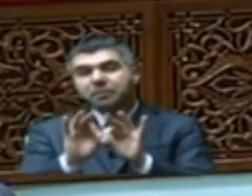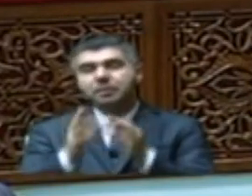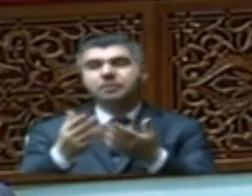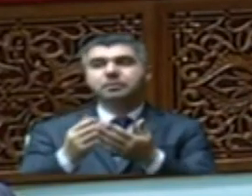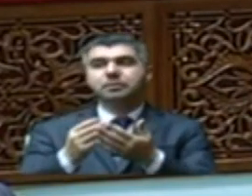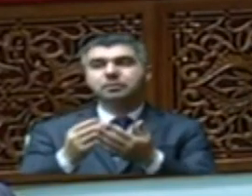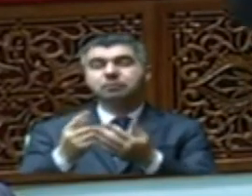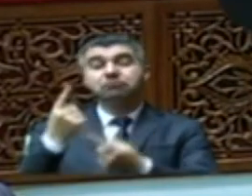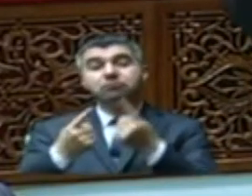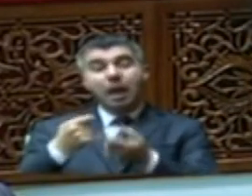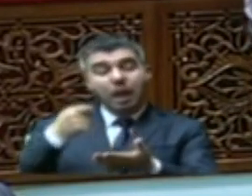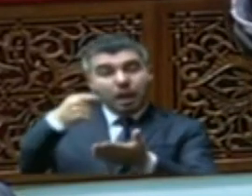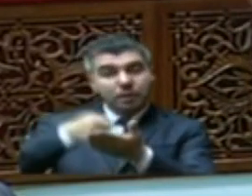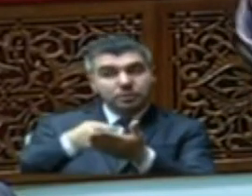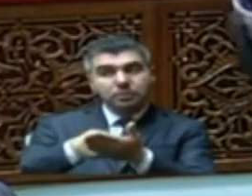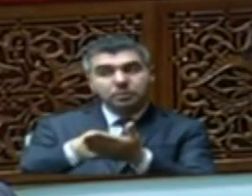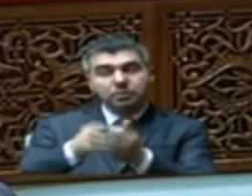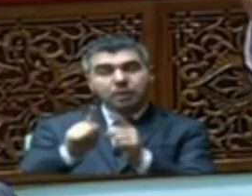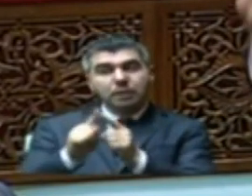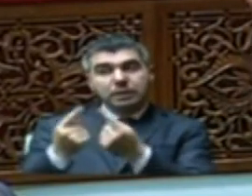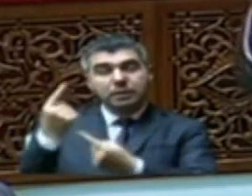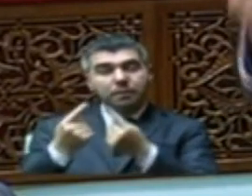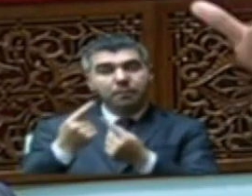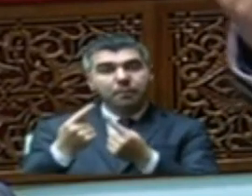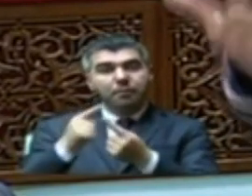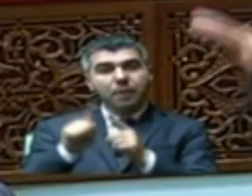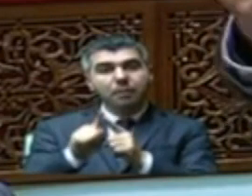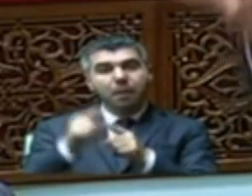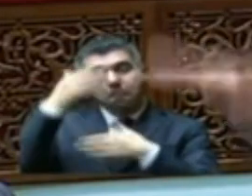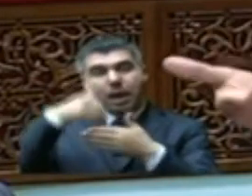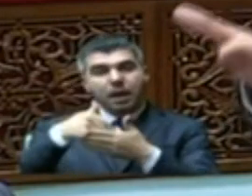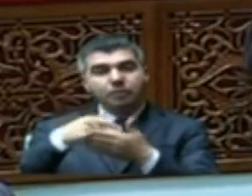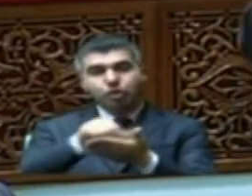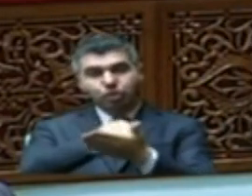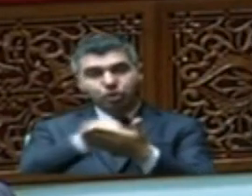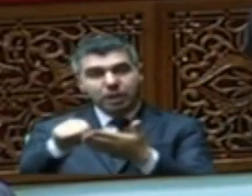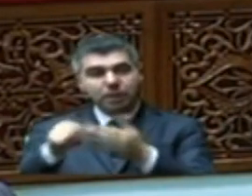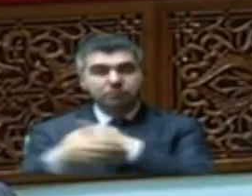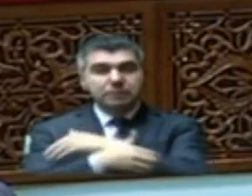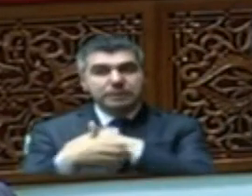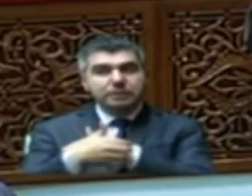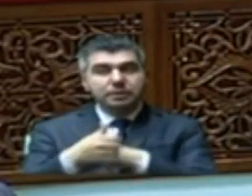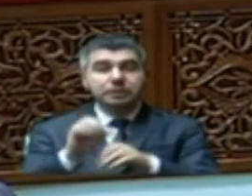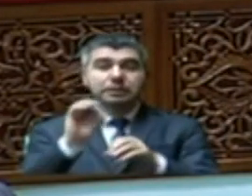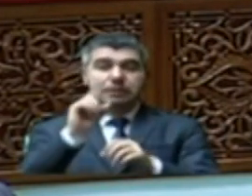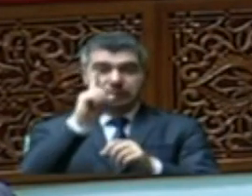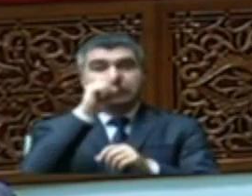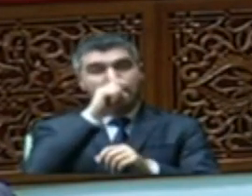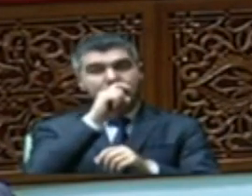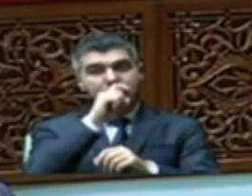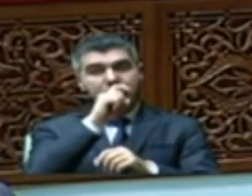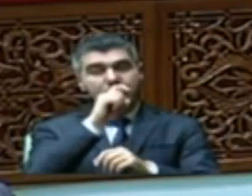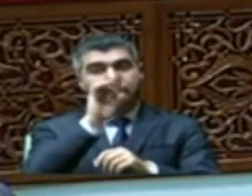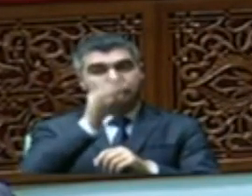واما غادي تخلصوا غادي تولي على المستهلك اللي هو المغربي، اللي هو المستهلك المواطن المغربي الفقير. هنا ما كاينش واحد الحمايه، خصها